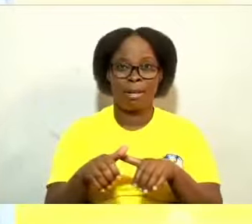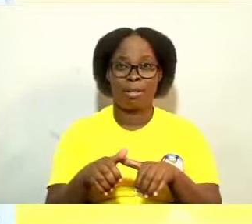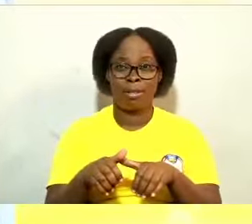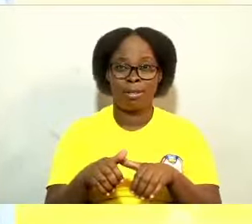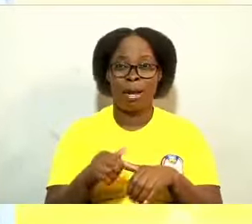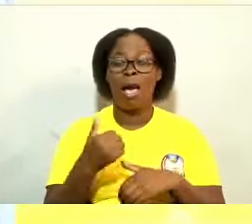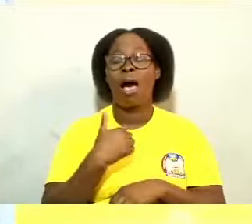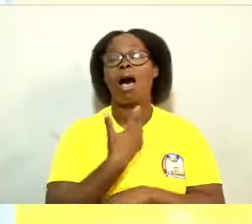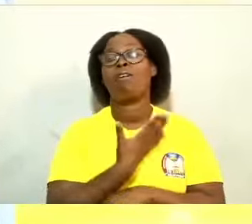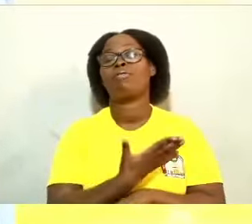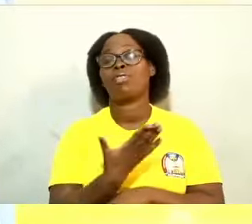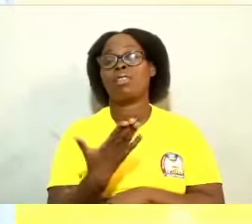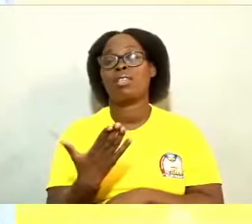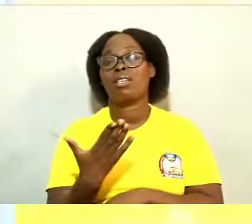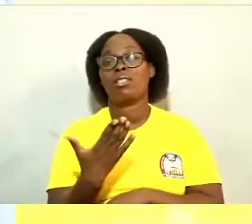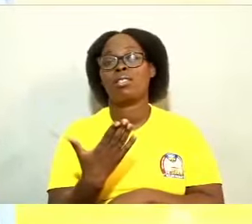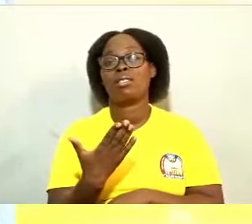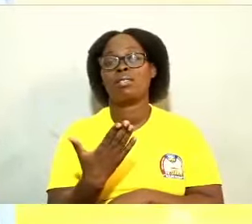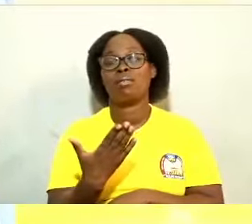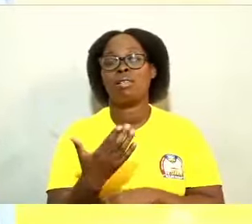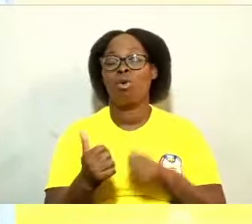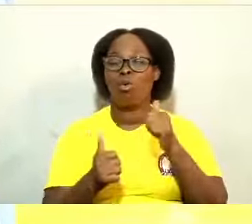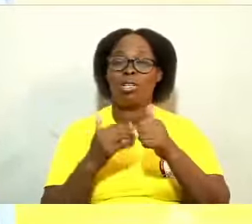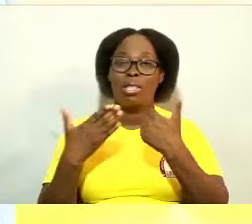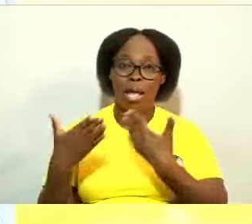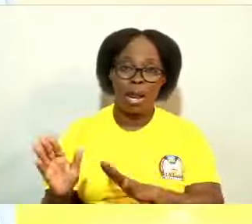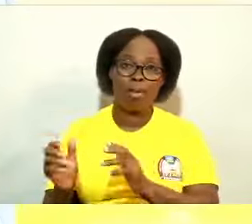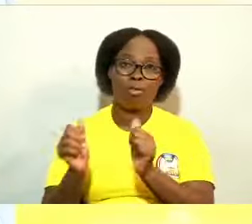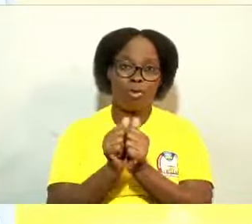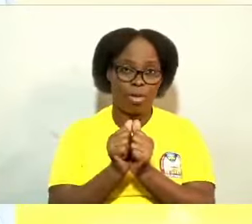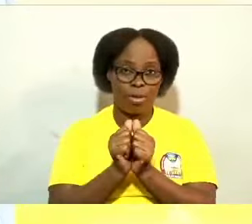mambo ambayo walitoka nayo.